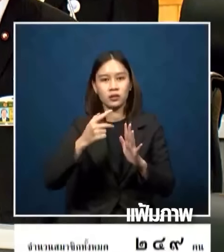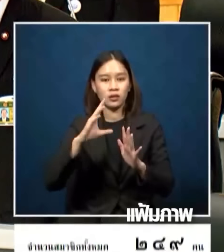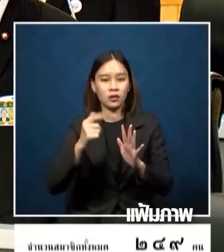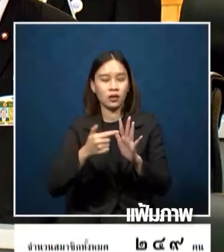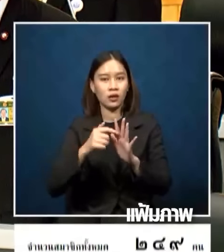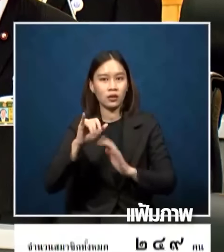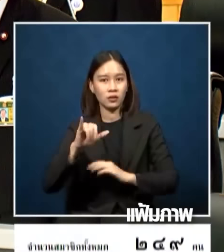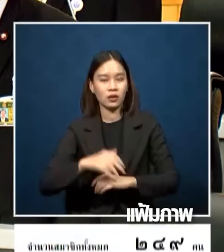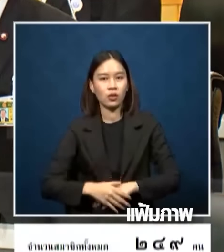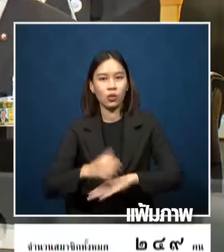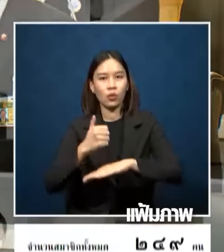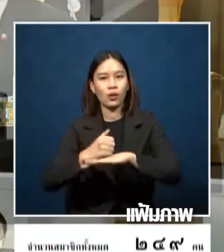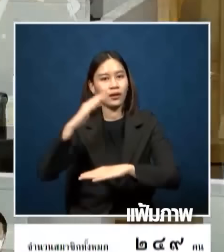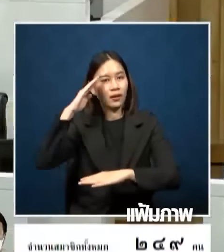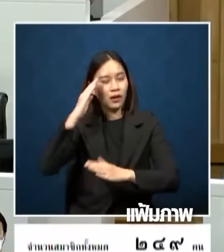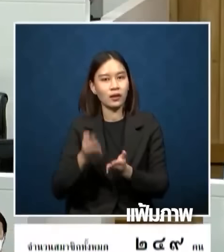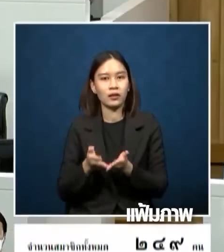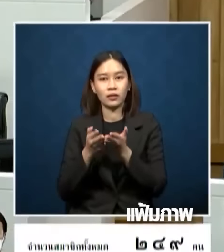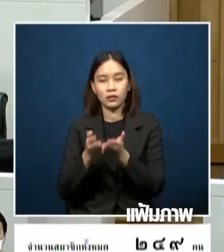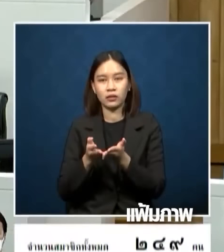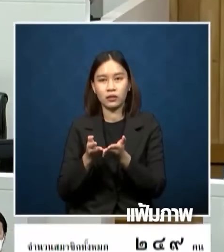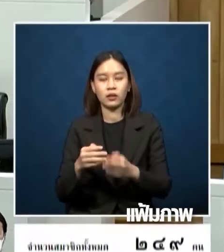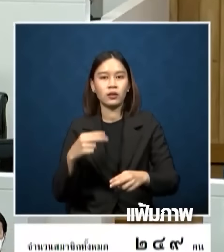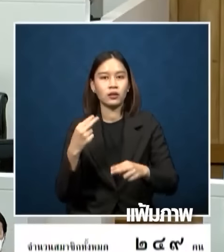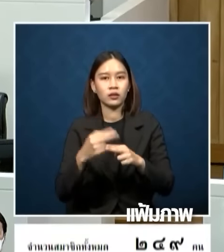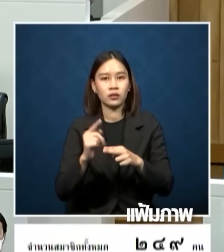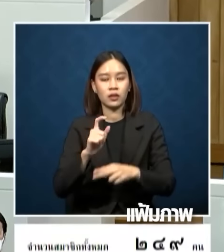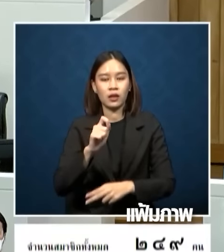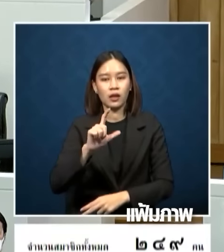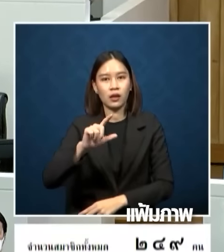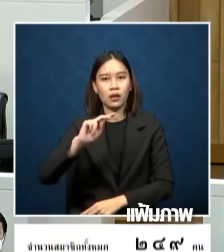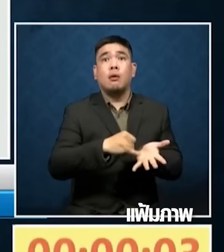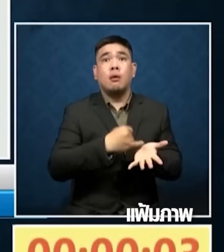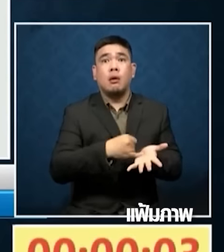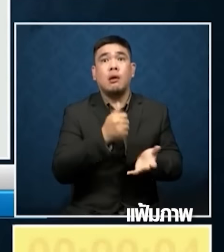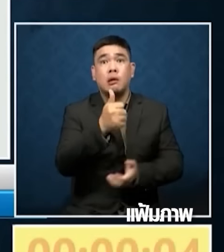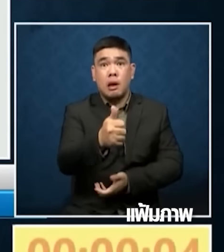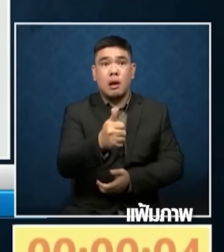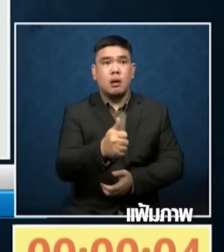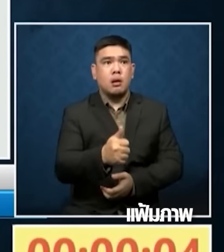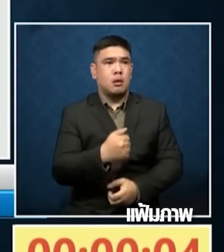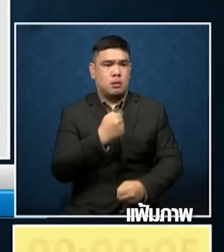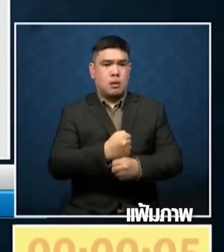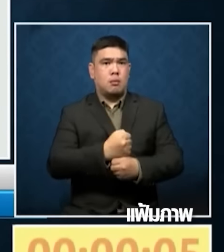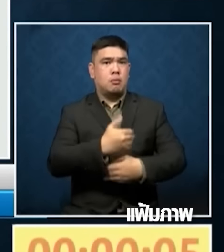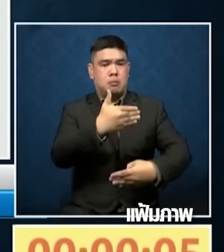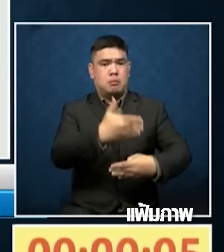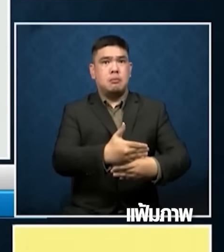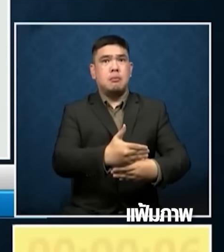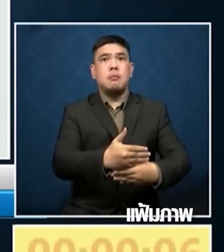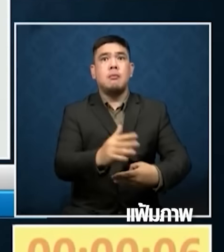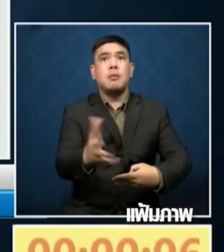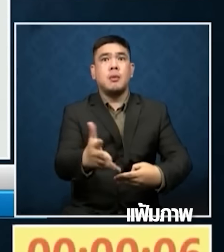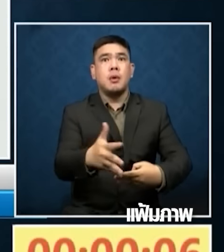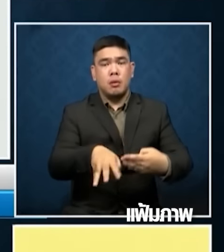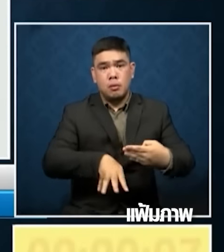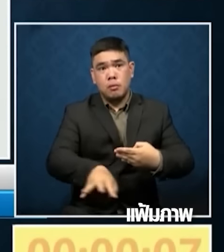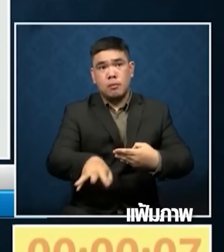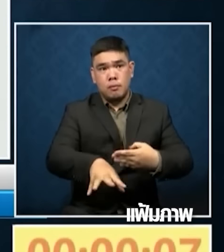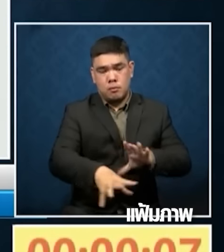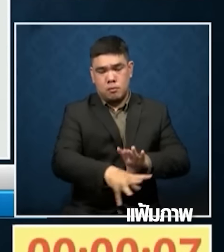วิชาชีพนี้ 2แรงบวกเลยเสริมเข้าไปอีกเสริมเข้าไปอีกอ่าค่ะเพราะฉะนั้นคือยังไงเสียเนี่ยความเป็นตัวแทนของ